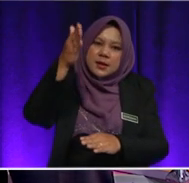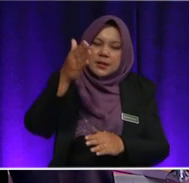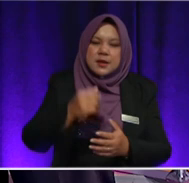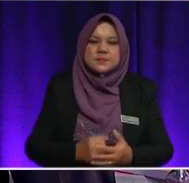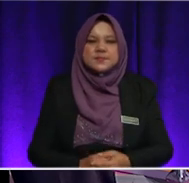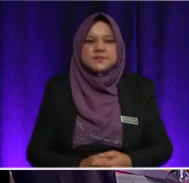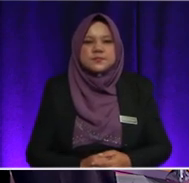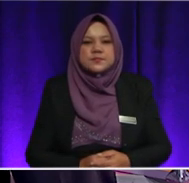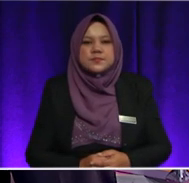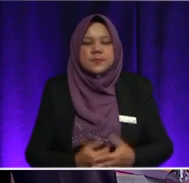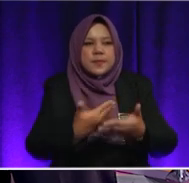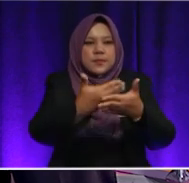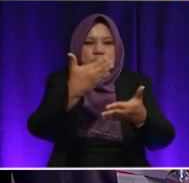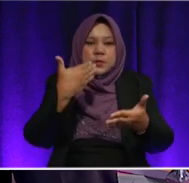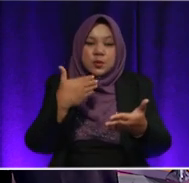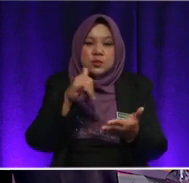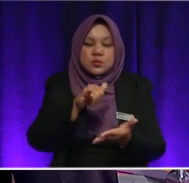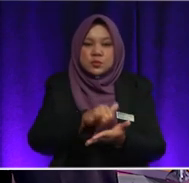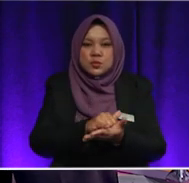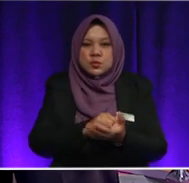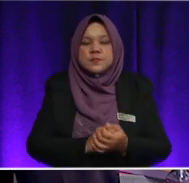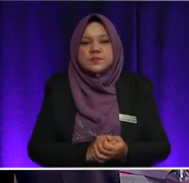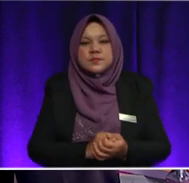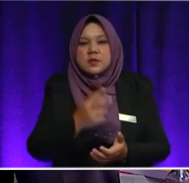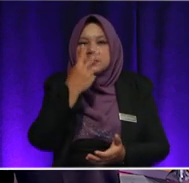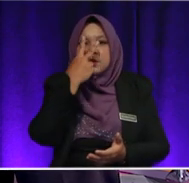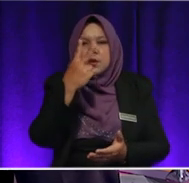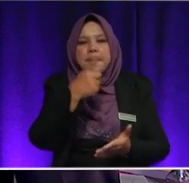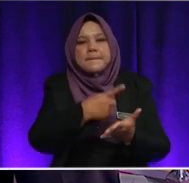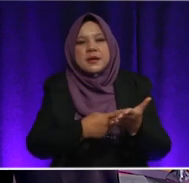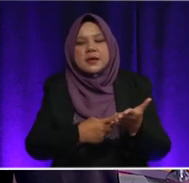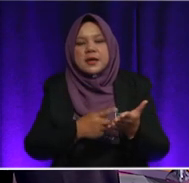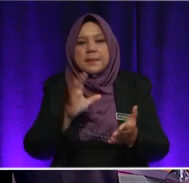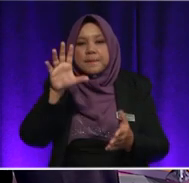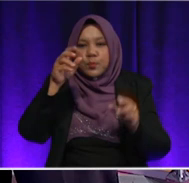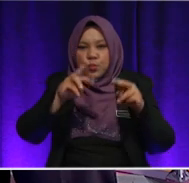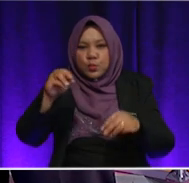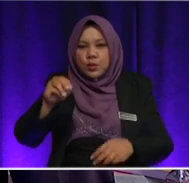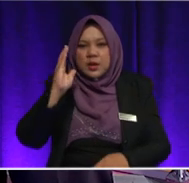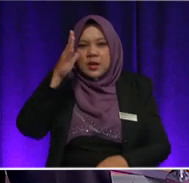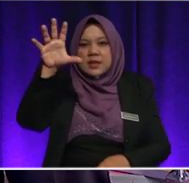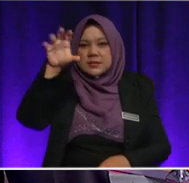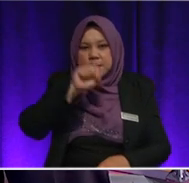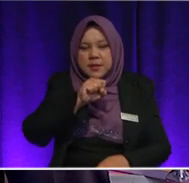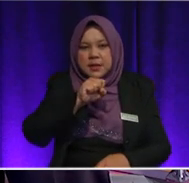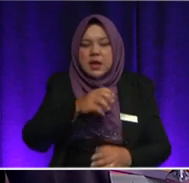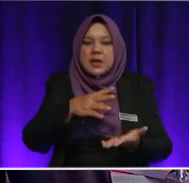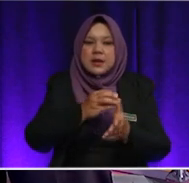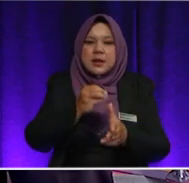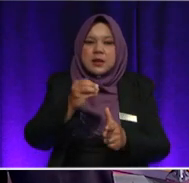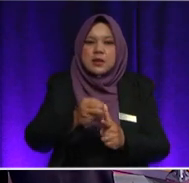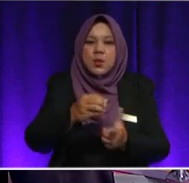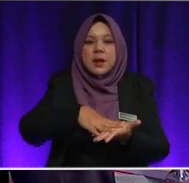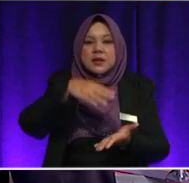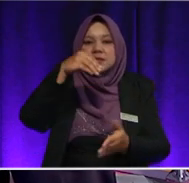Oke jadi sebelum kita pergi kepada yang lebih lanjut kita tengok dulu pembelajaran apa yang akan murid-murid pelajari Oke